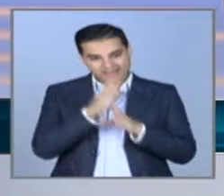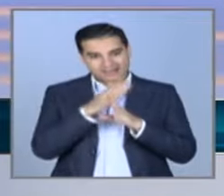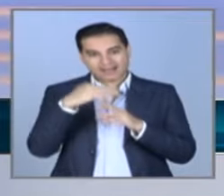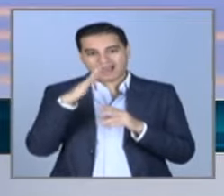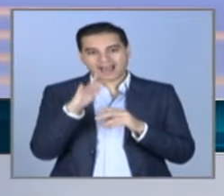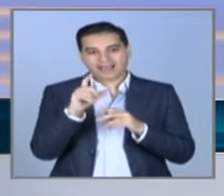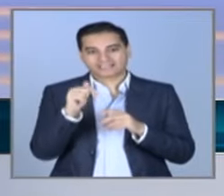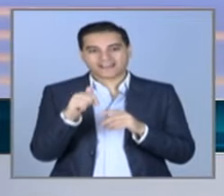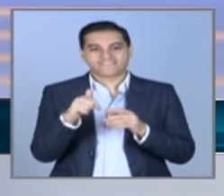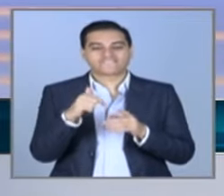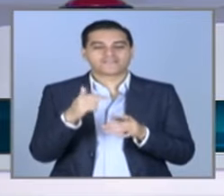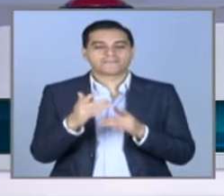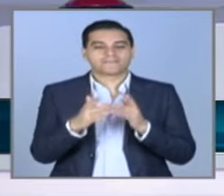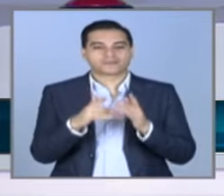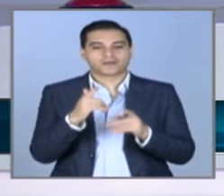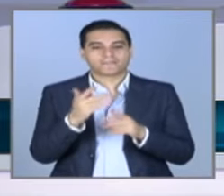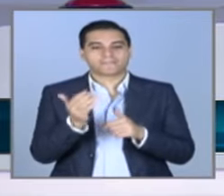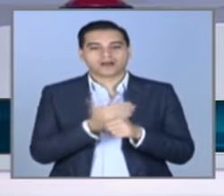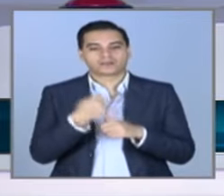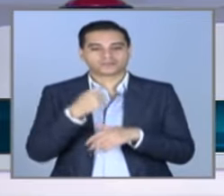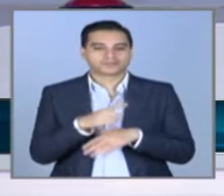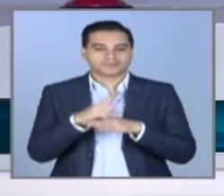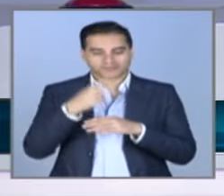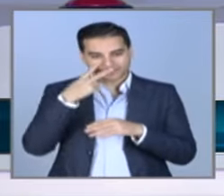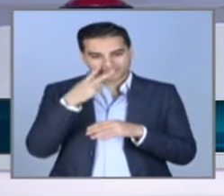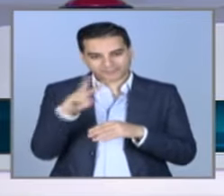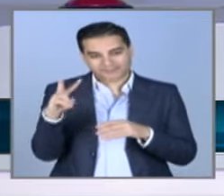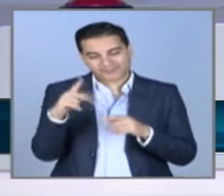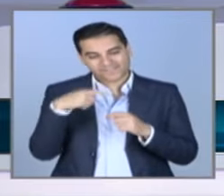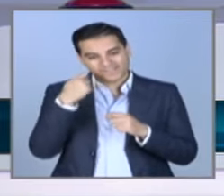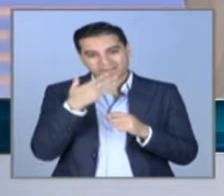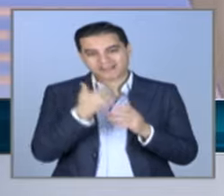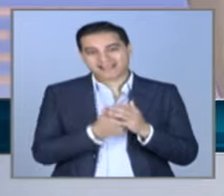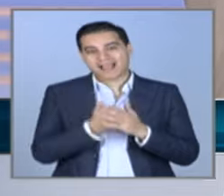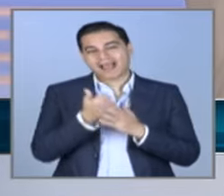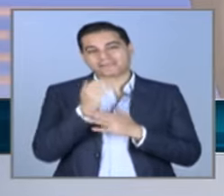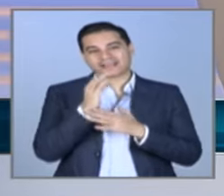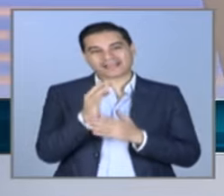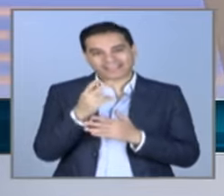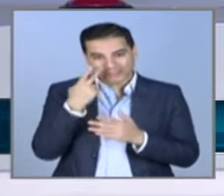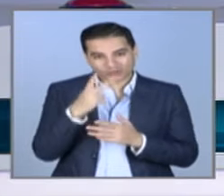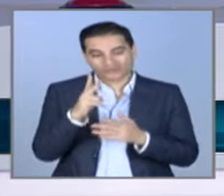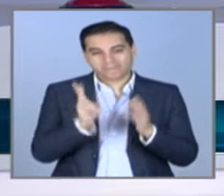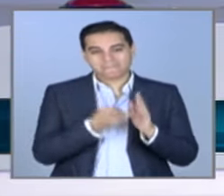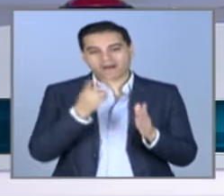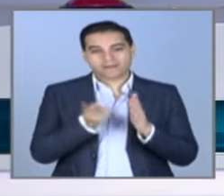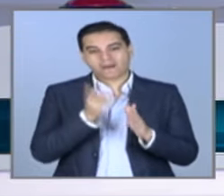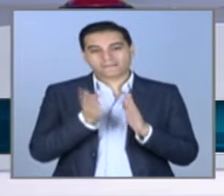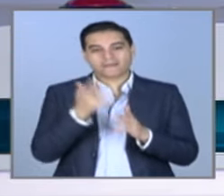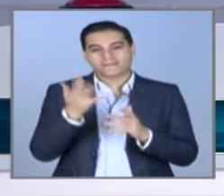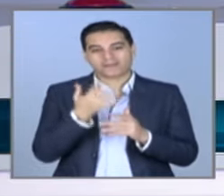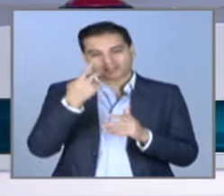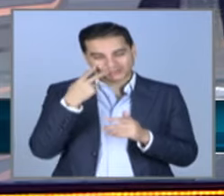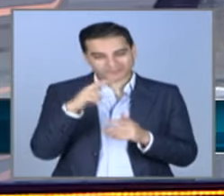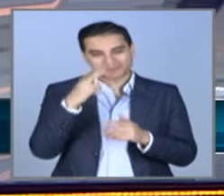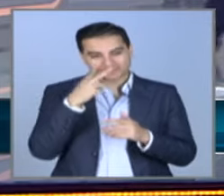حسين في مراتي مدير عام؟ ده فيلم عظيم، فيلم جميل، شفناه بدل المرة 10. مش مضطرة.